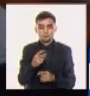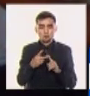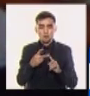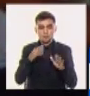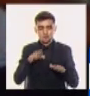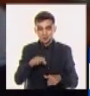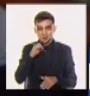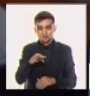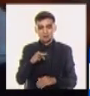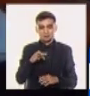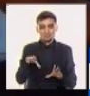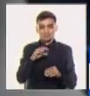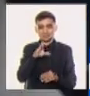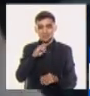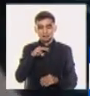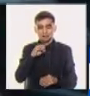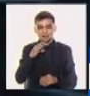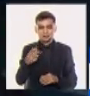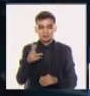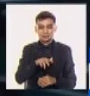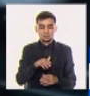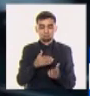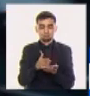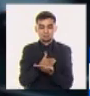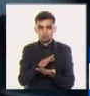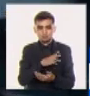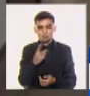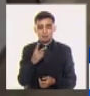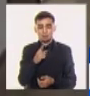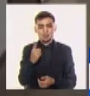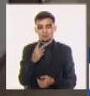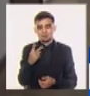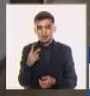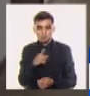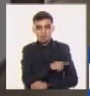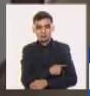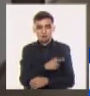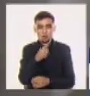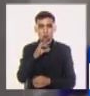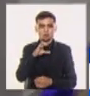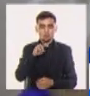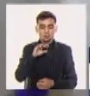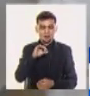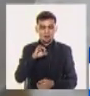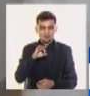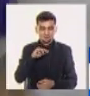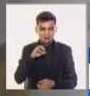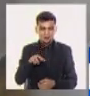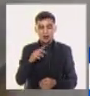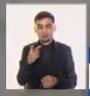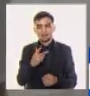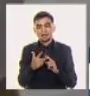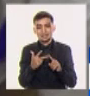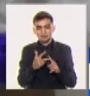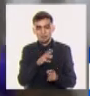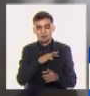общественного здоровья разделили стационары на три эшелона. В первые два вошли больницы и госпитали, способные принять тяжелобольных пациентов. Третий эшелон